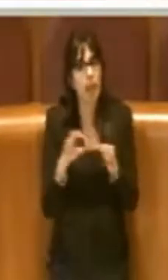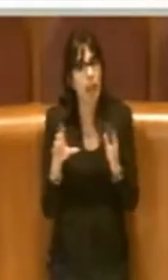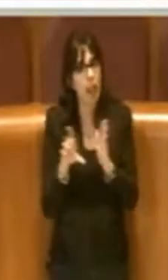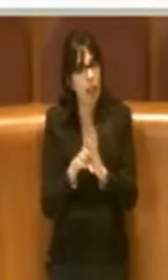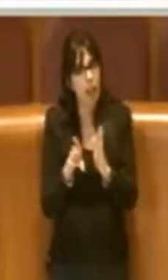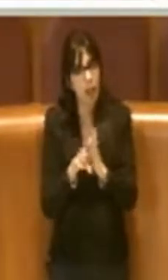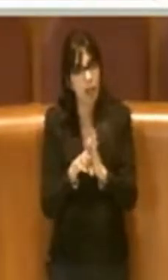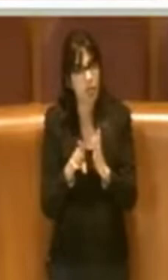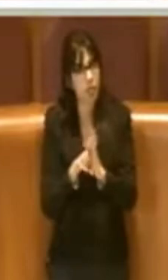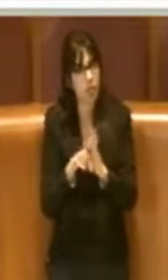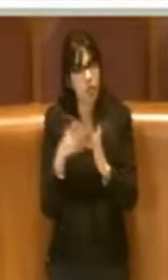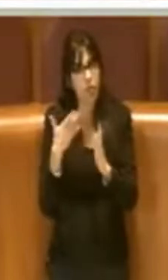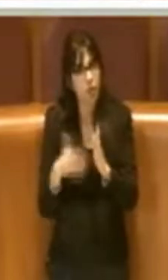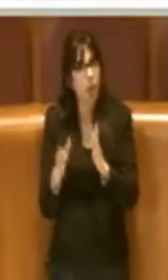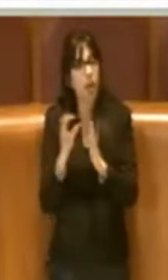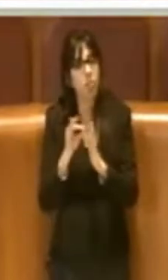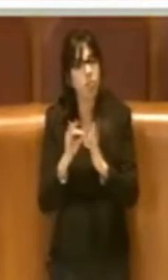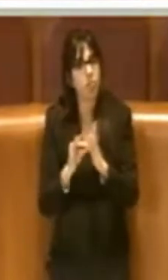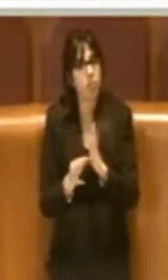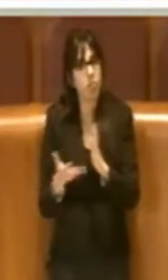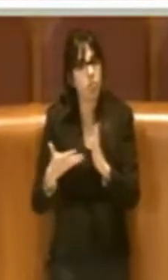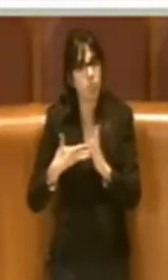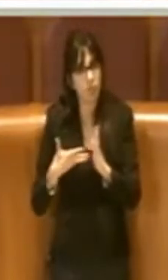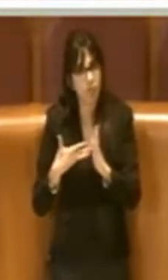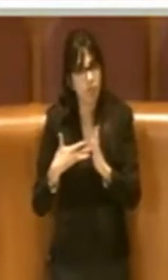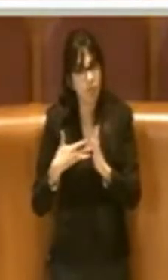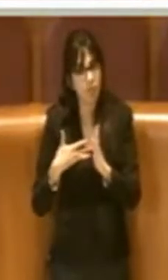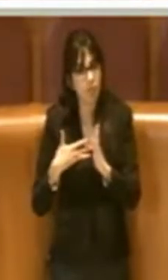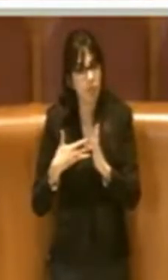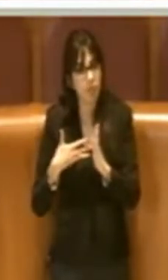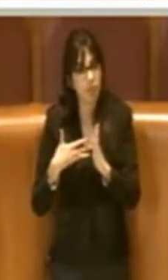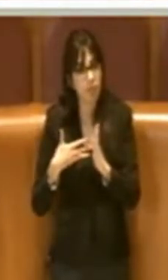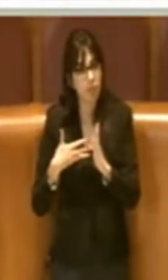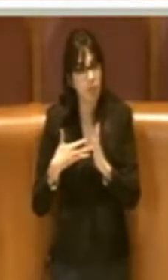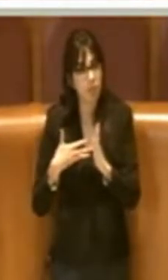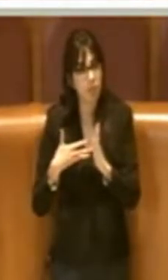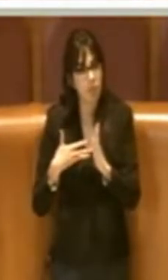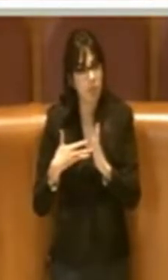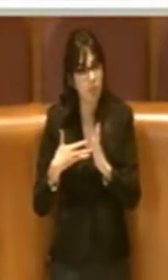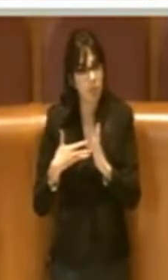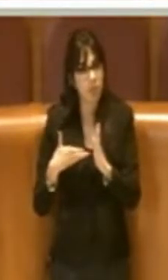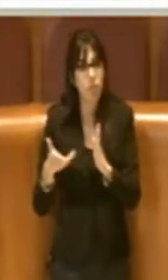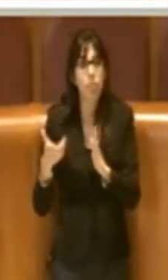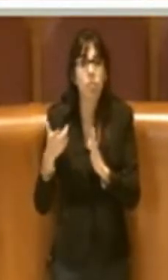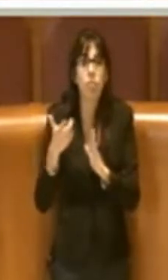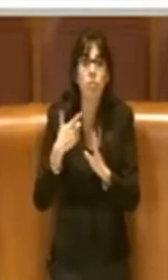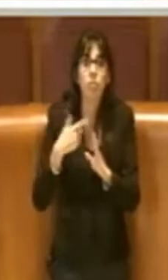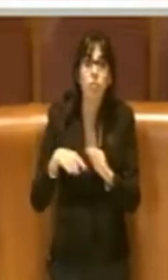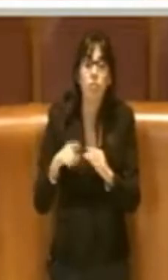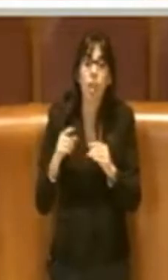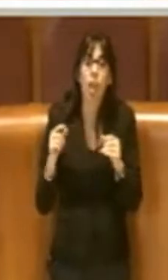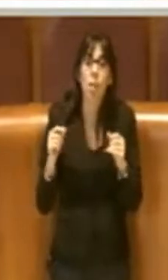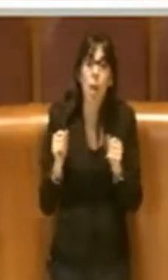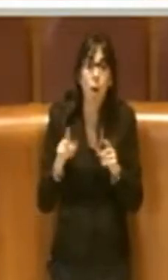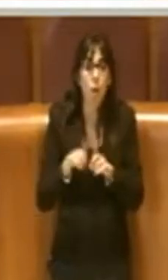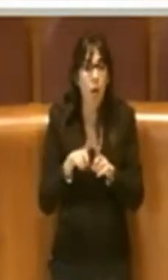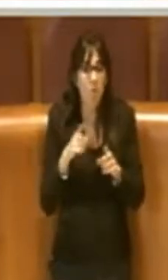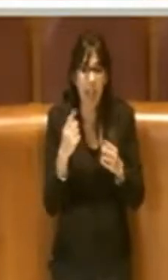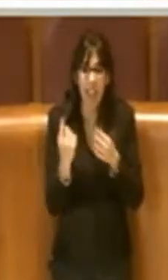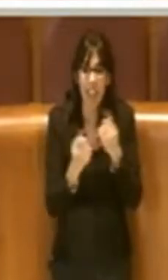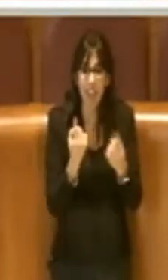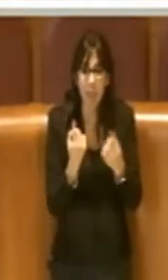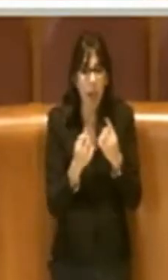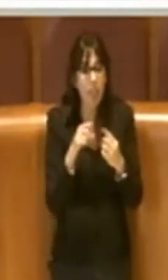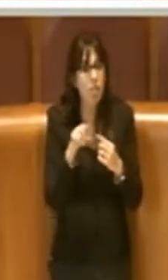sono regolamentate, e non dobbiamo avere paura quindi di affrontare